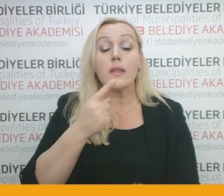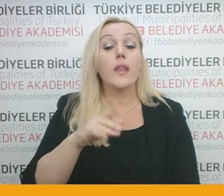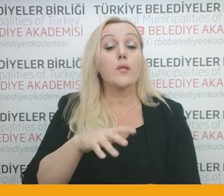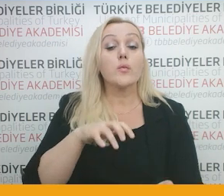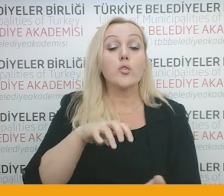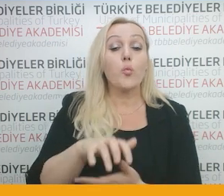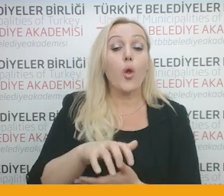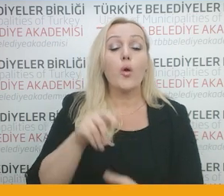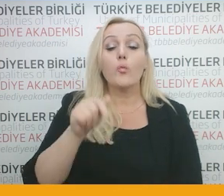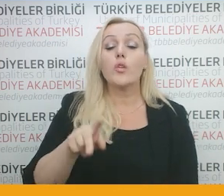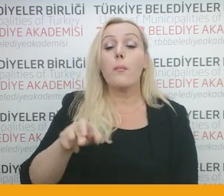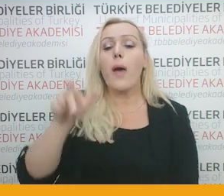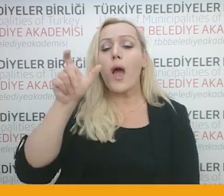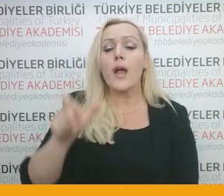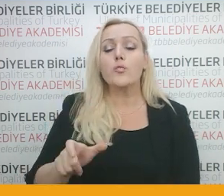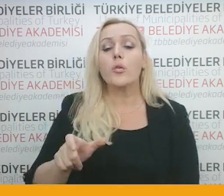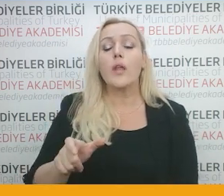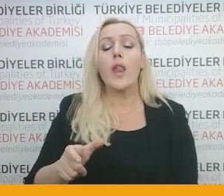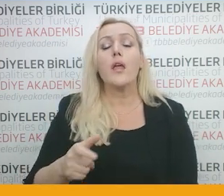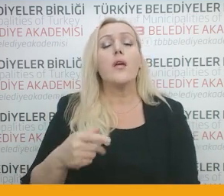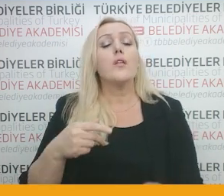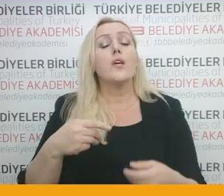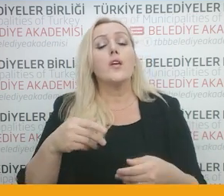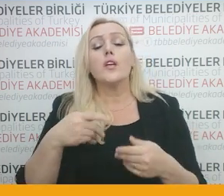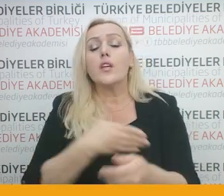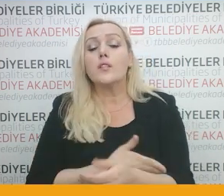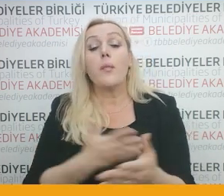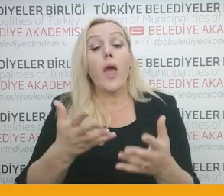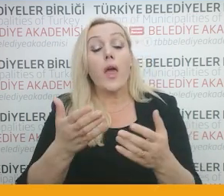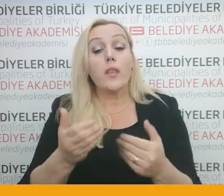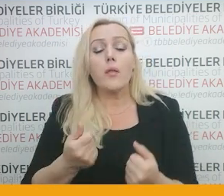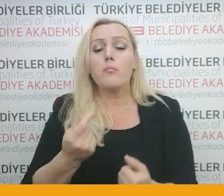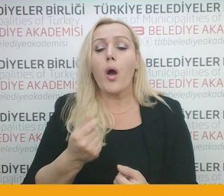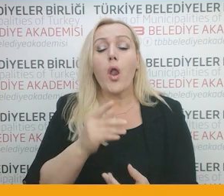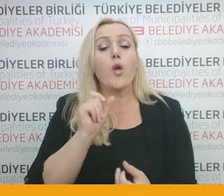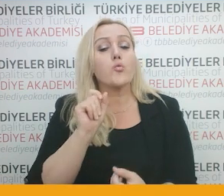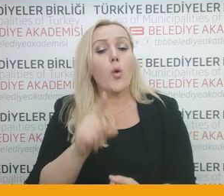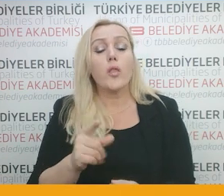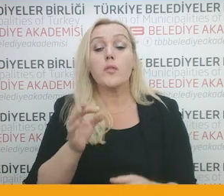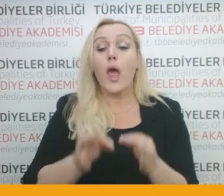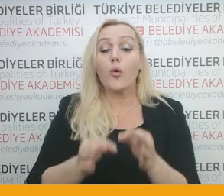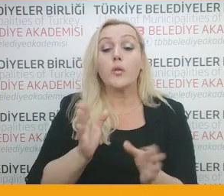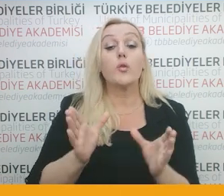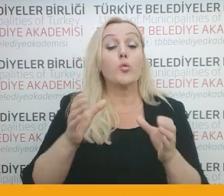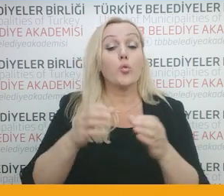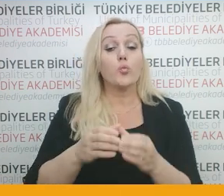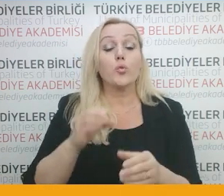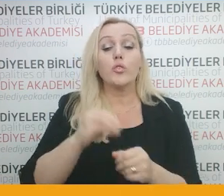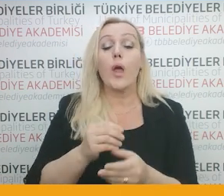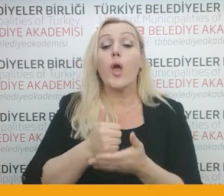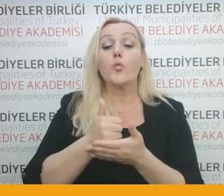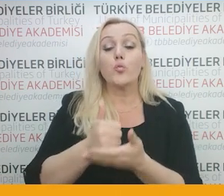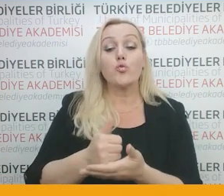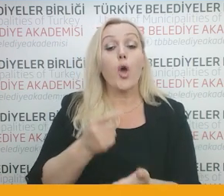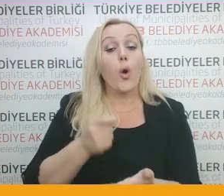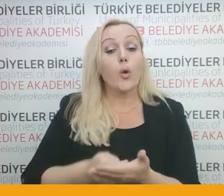Burada işte personel gideri mi, mal ve hizmet alımı mı, sermaye transferi mi, cari transferi mi? Bunu da ekonomik sınıflandırmada bütçe ödeneği